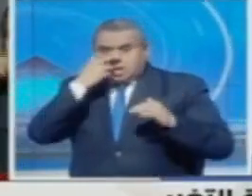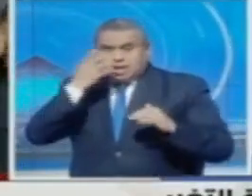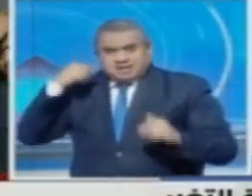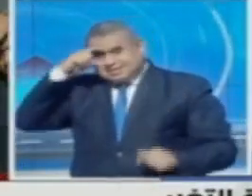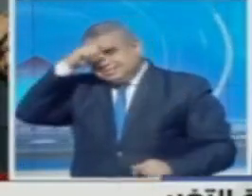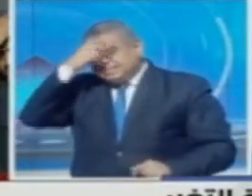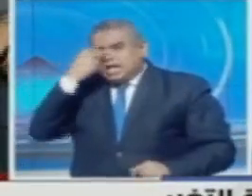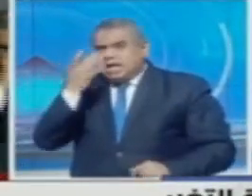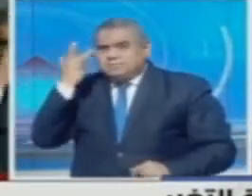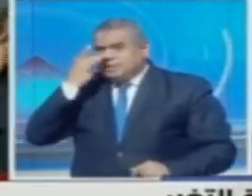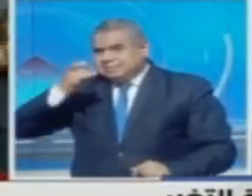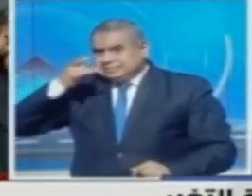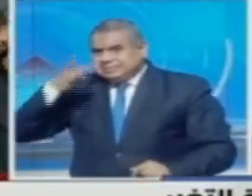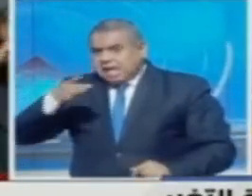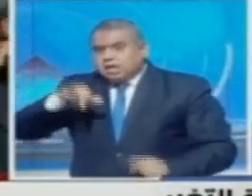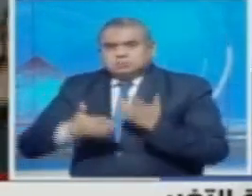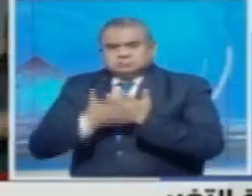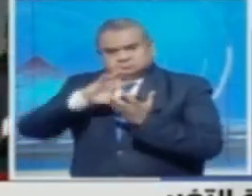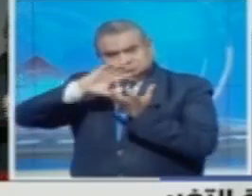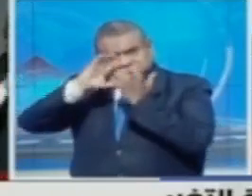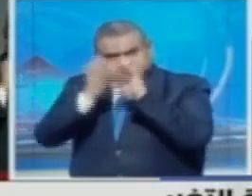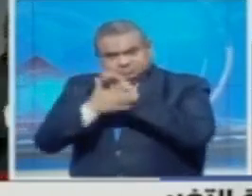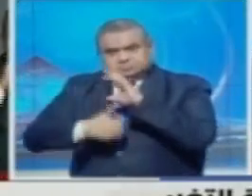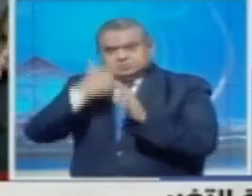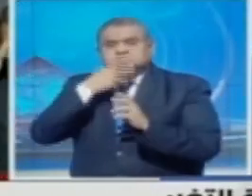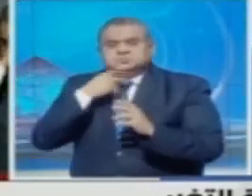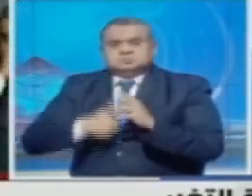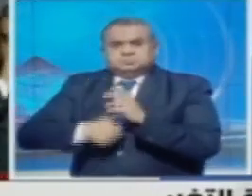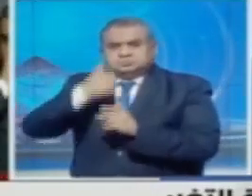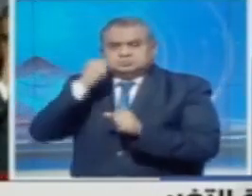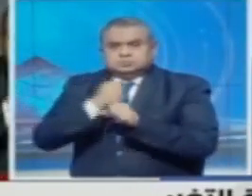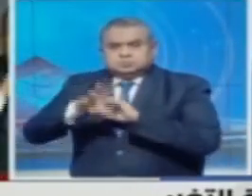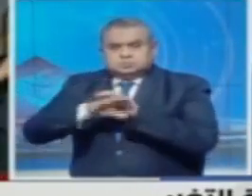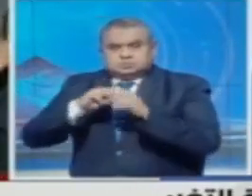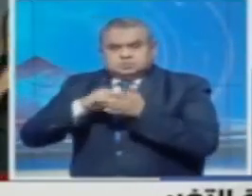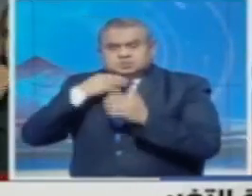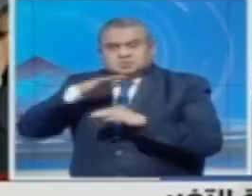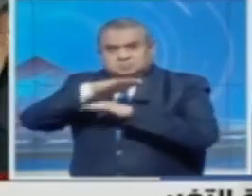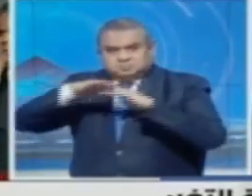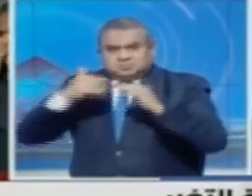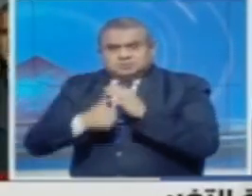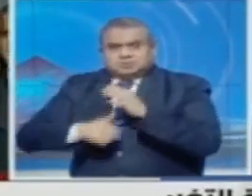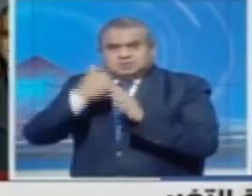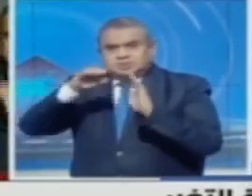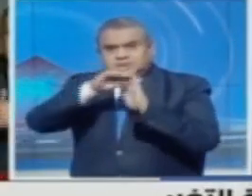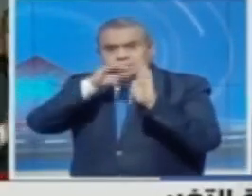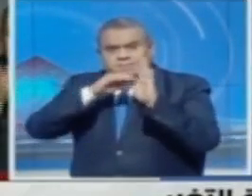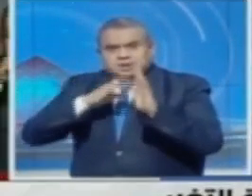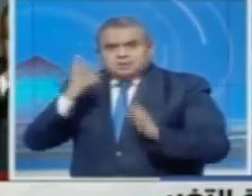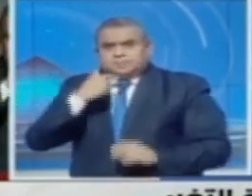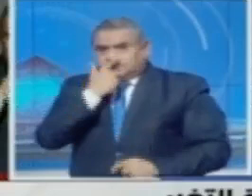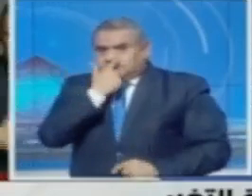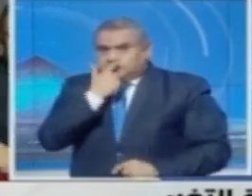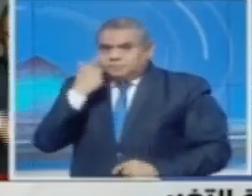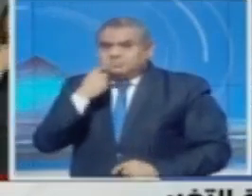جدا جدا وتمثل يعني إساءة بيئية كبيرة جدا جدا. اتعمل برنامج خلال